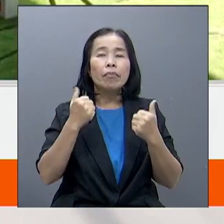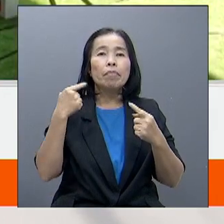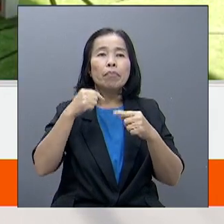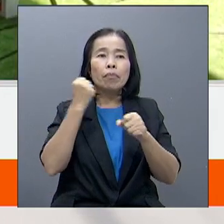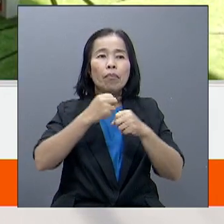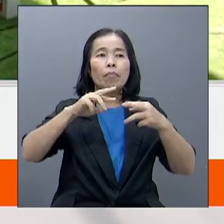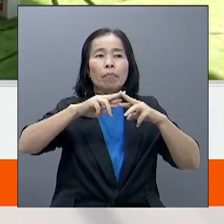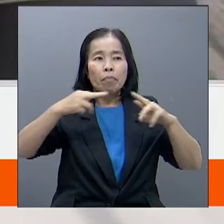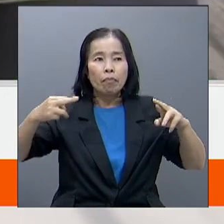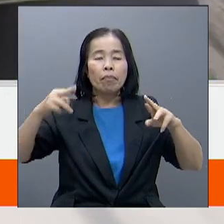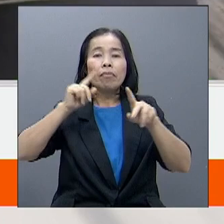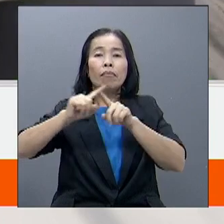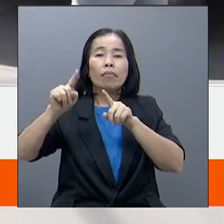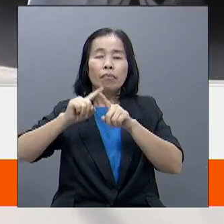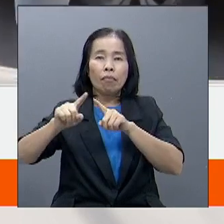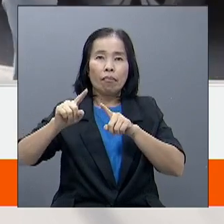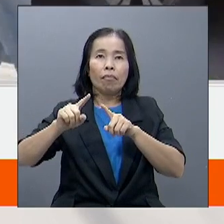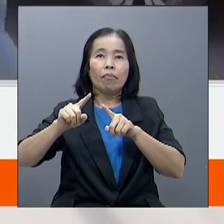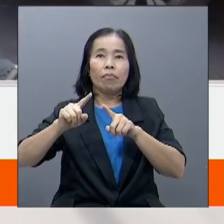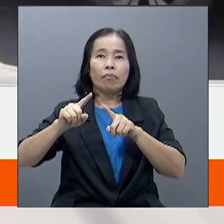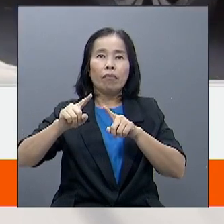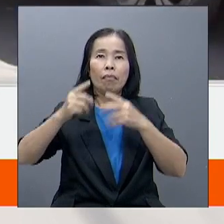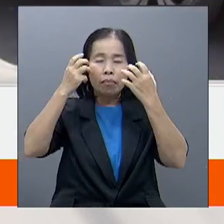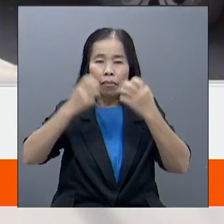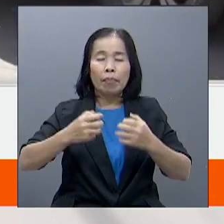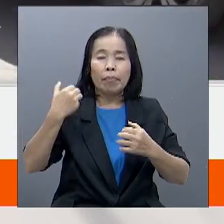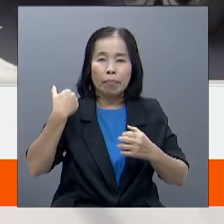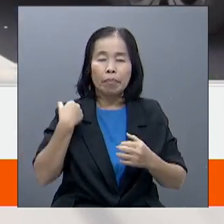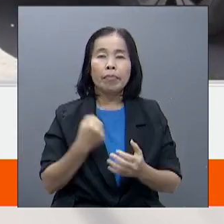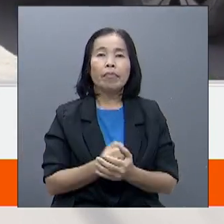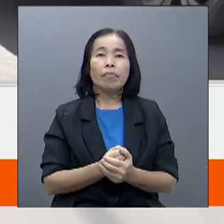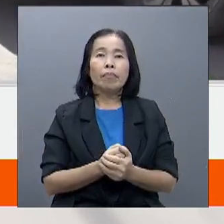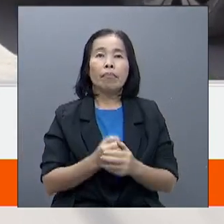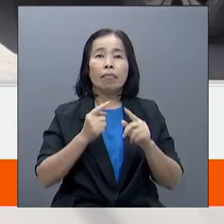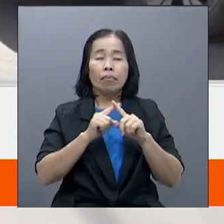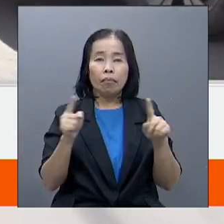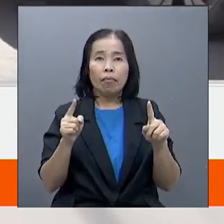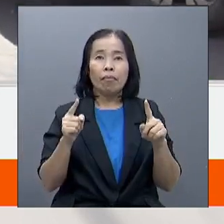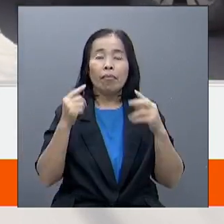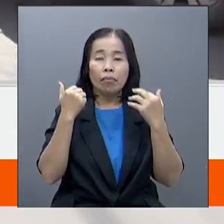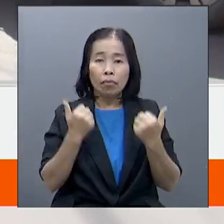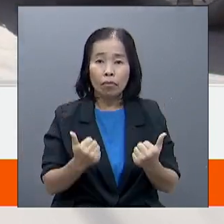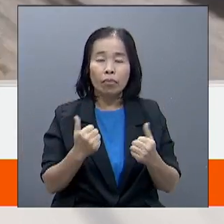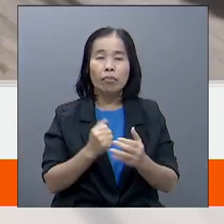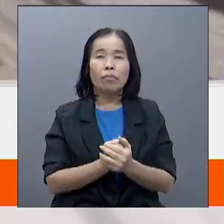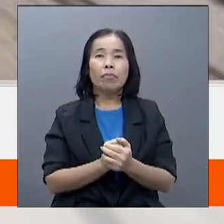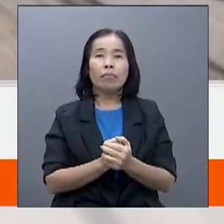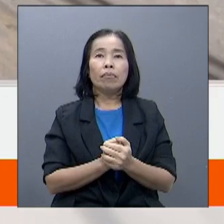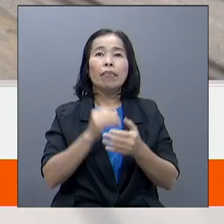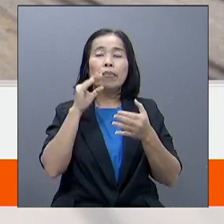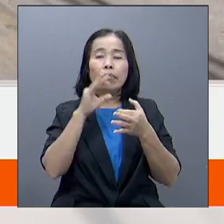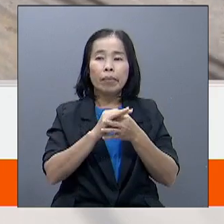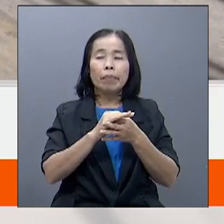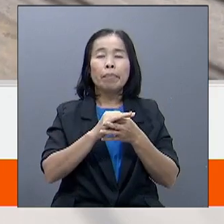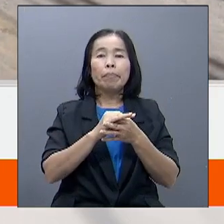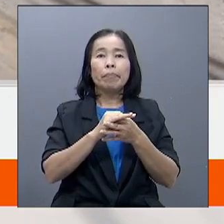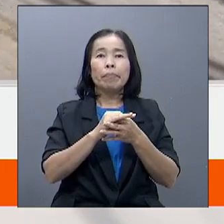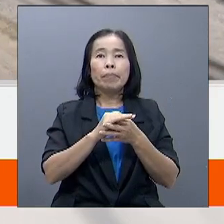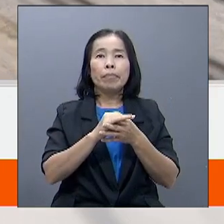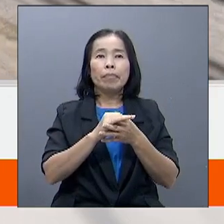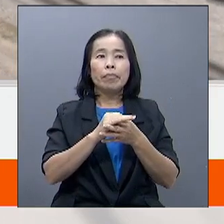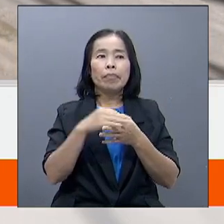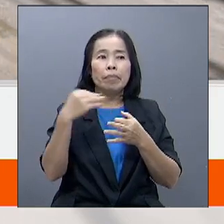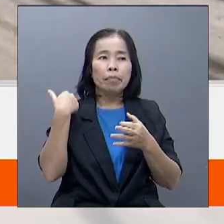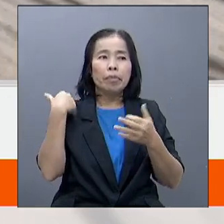ที่2จะรุนแรงที่สุดนะครับนะฮะในบรรดา4สายพันธุ์นี ้ 2ปัจจัยที่เราพบนะ